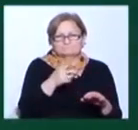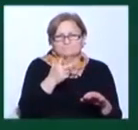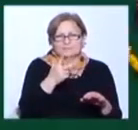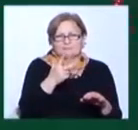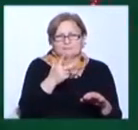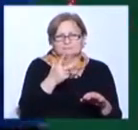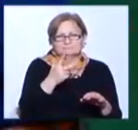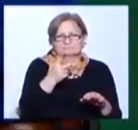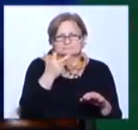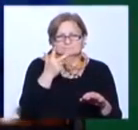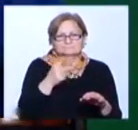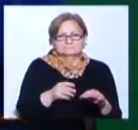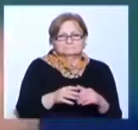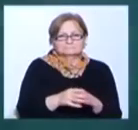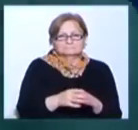3-იანი.